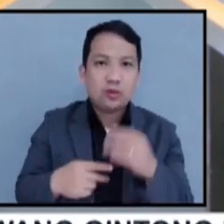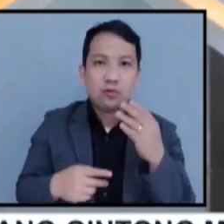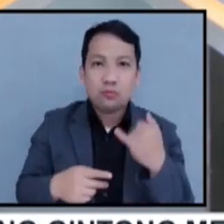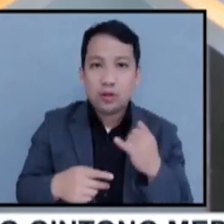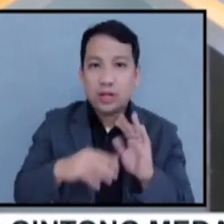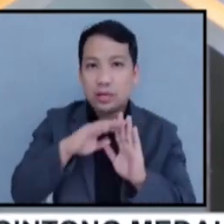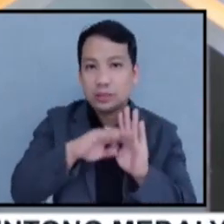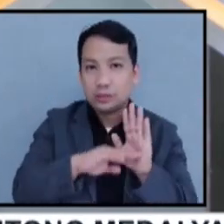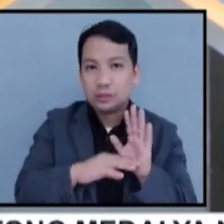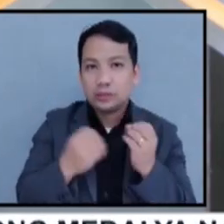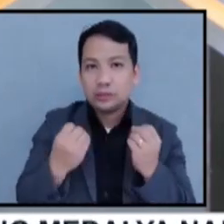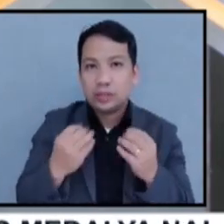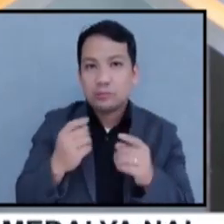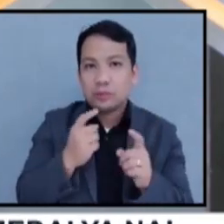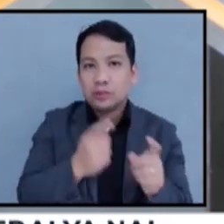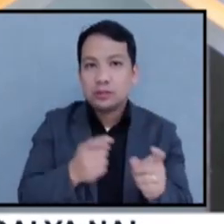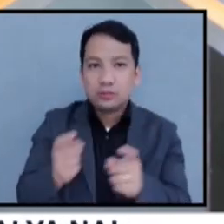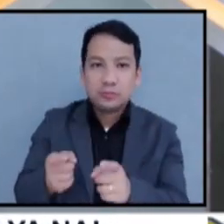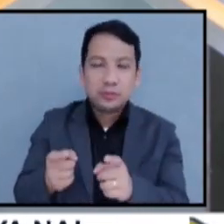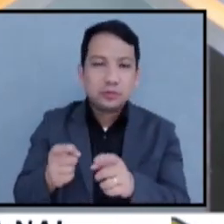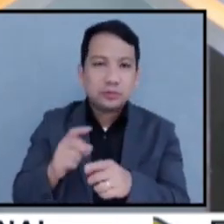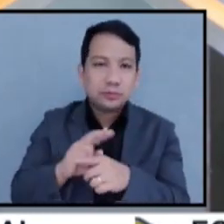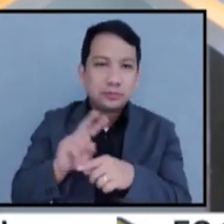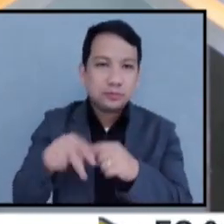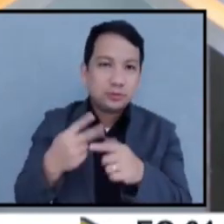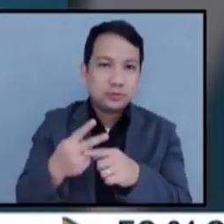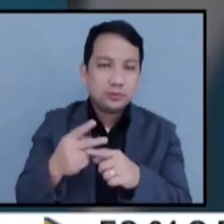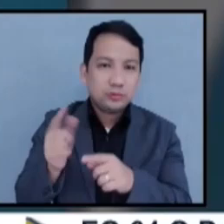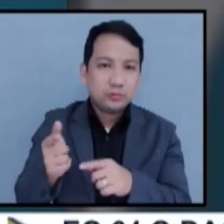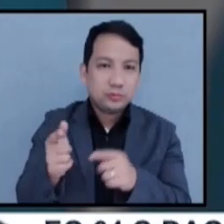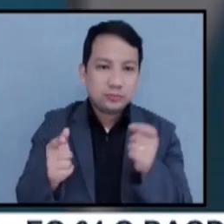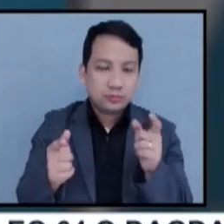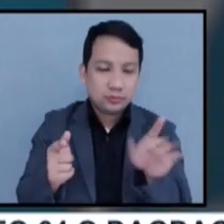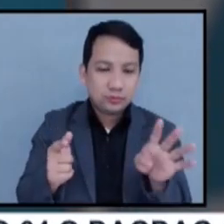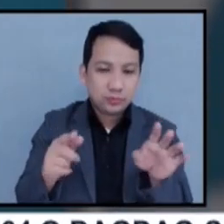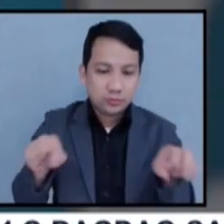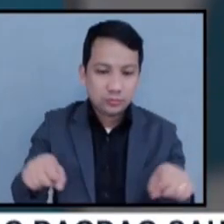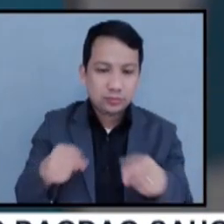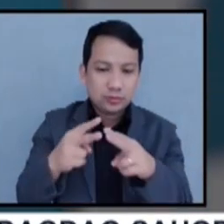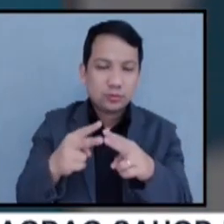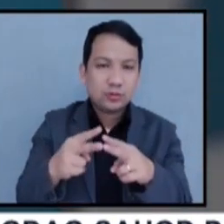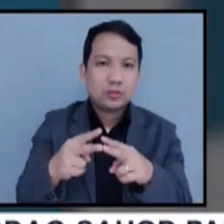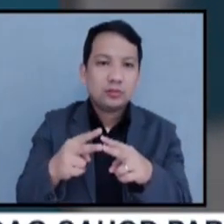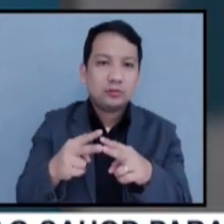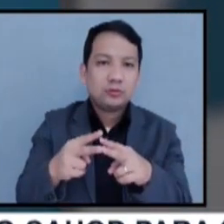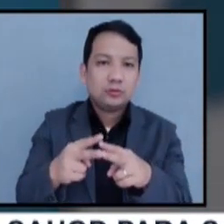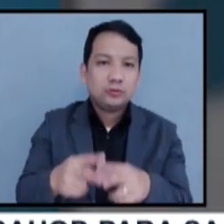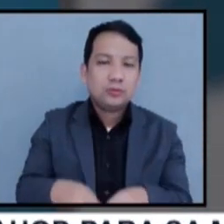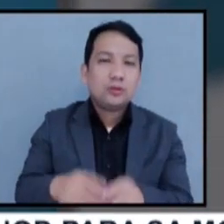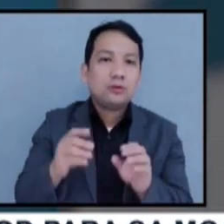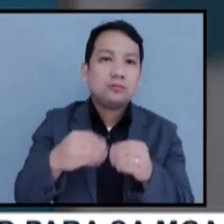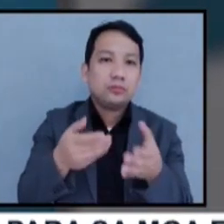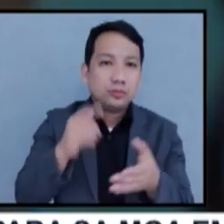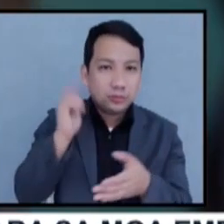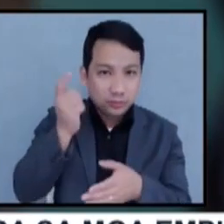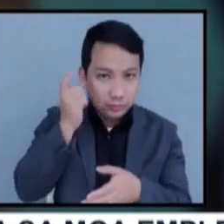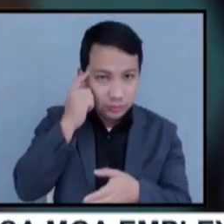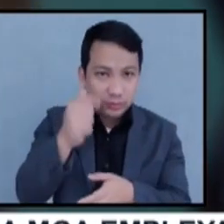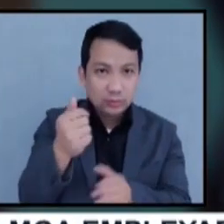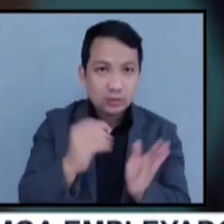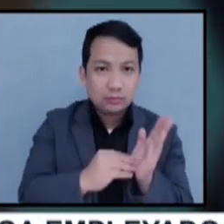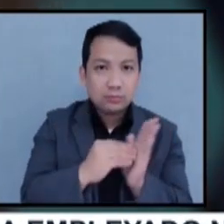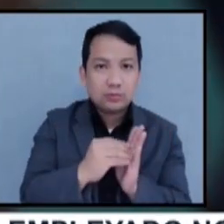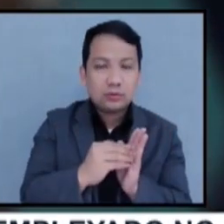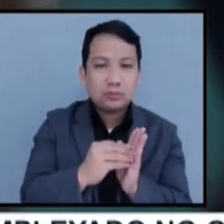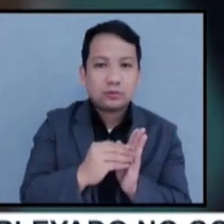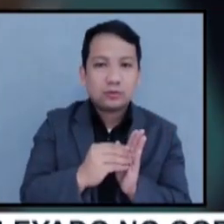artistic gymnastics sa 2024 Paris Olympics. Una riyan ang 10 milyong pisong bigay ng gobyerno. May 3 milyong piso